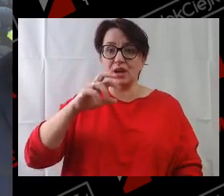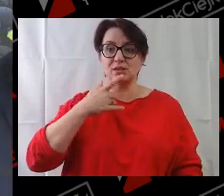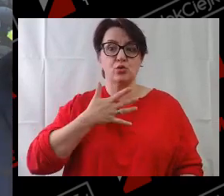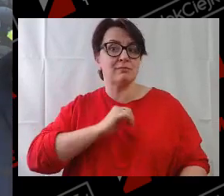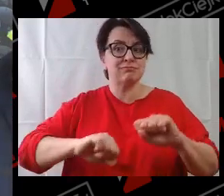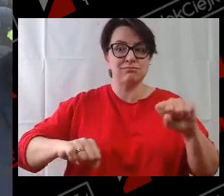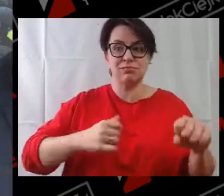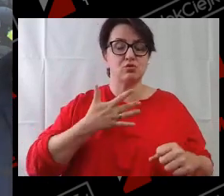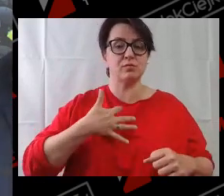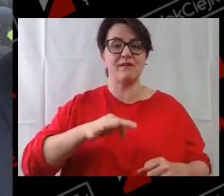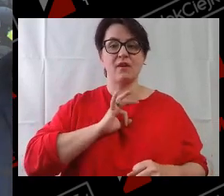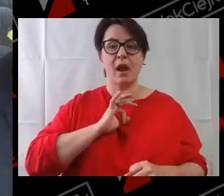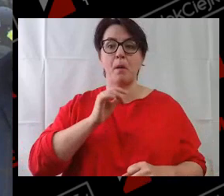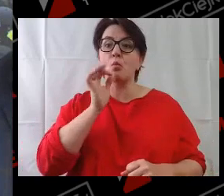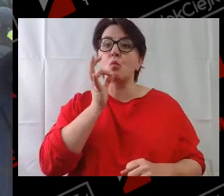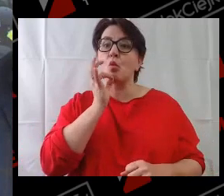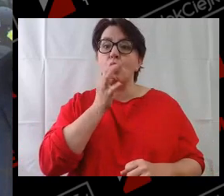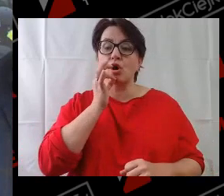możesz